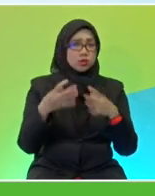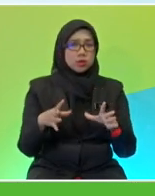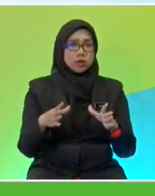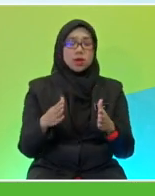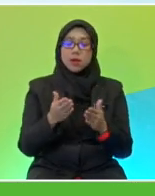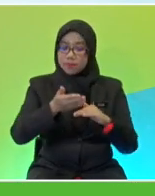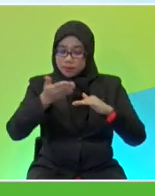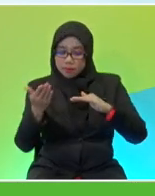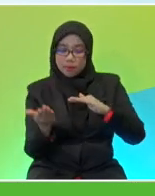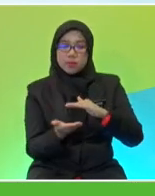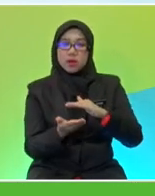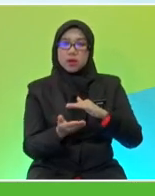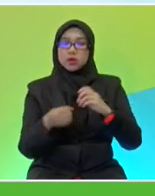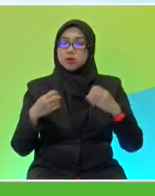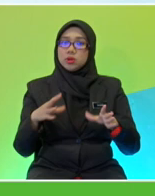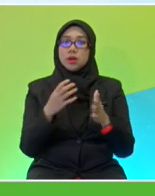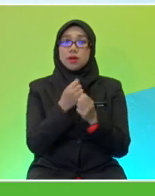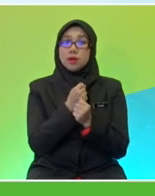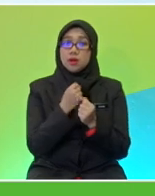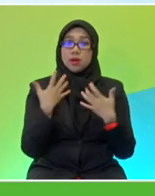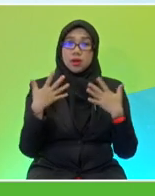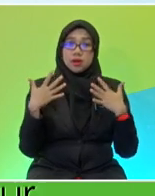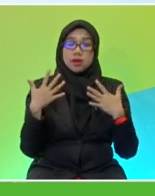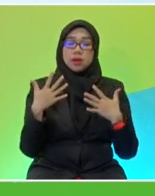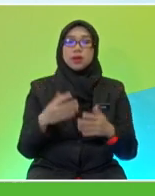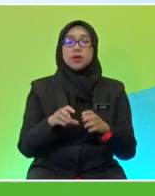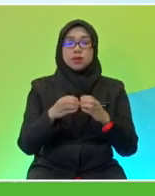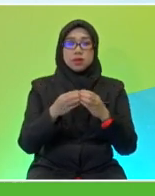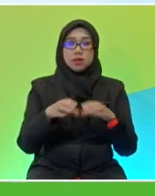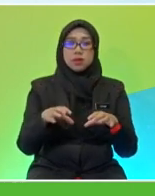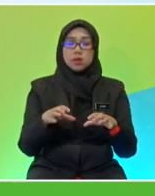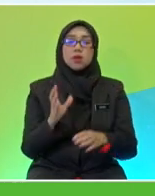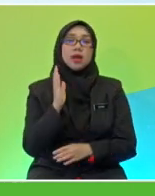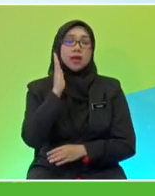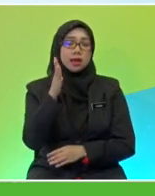dan cukup-cukup hangat tuh telur tersebut akan menetas